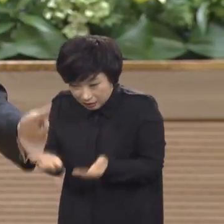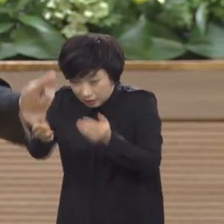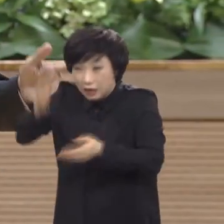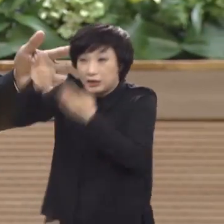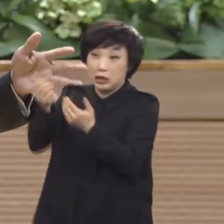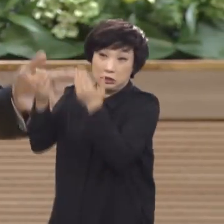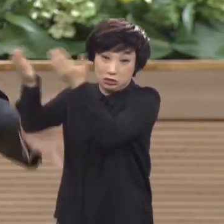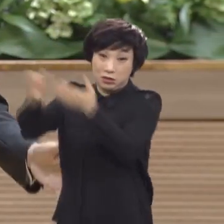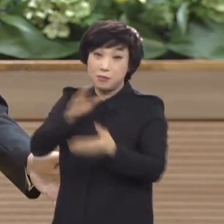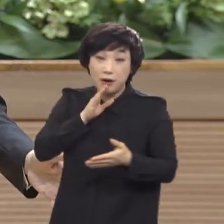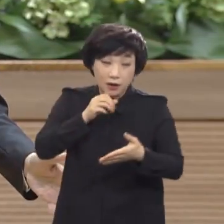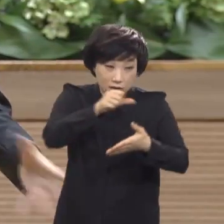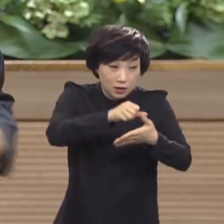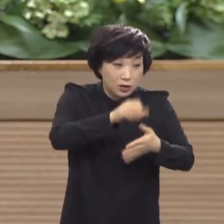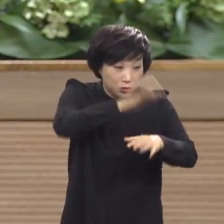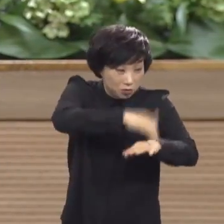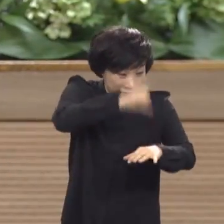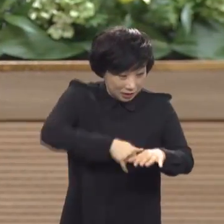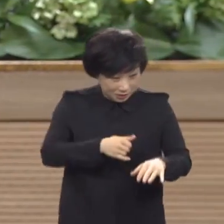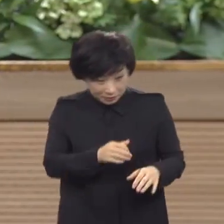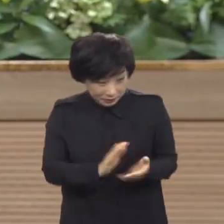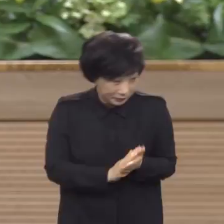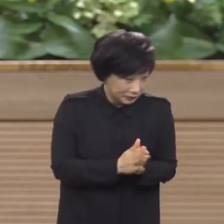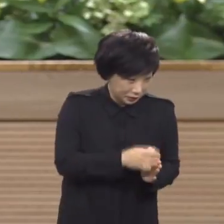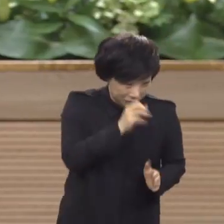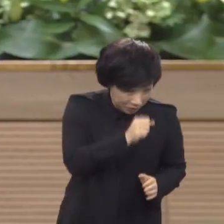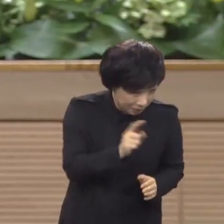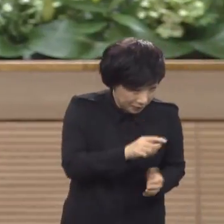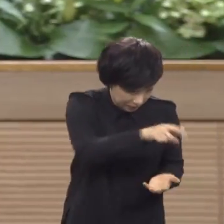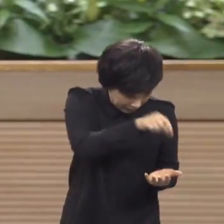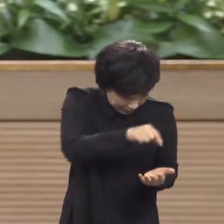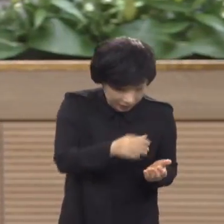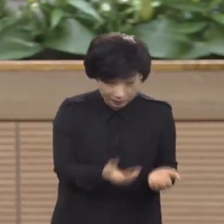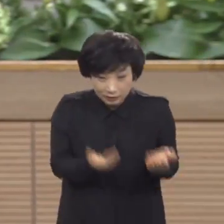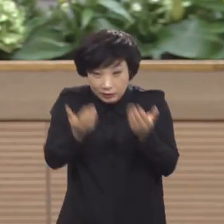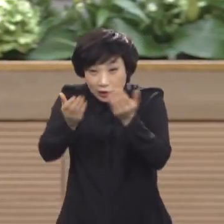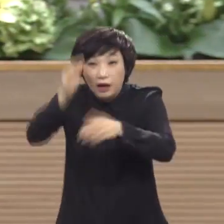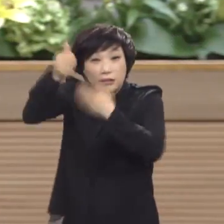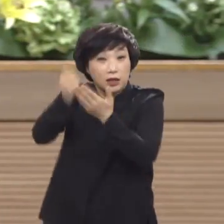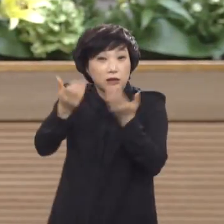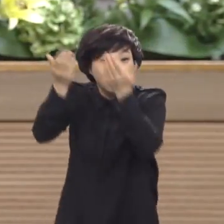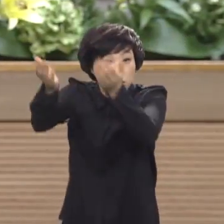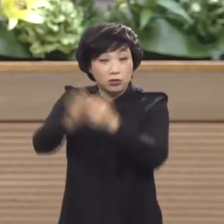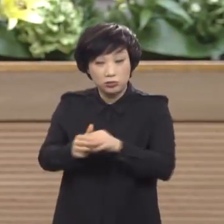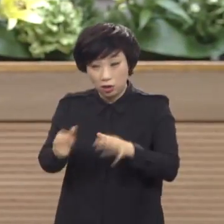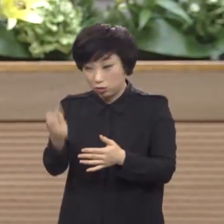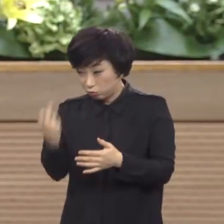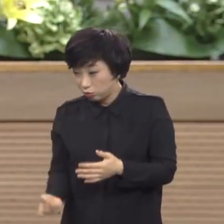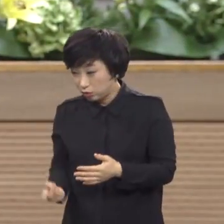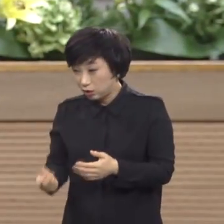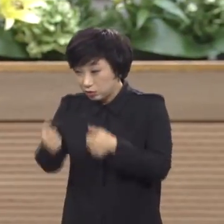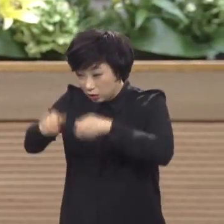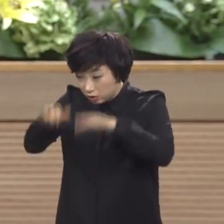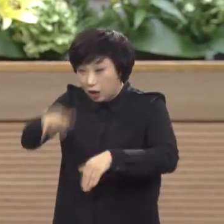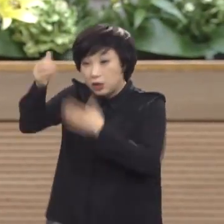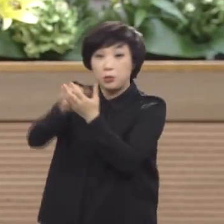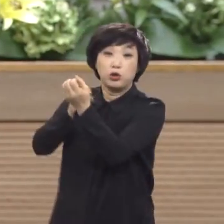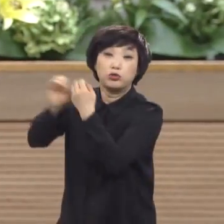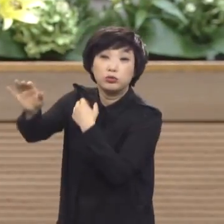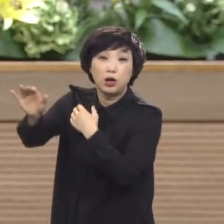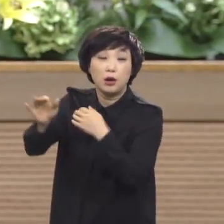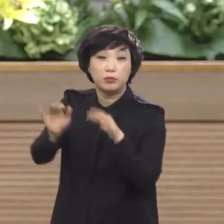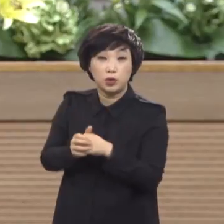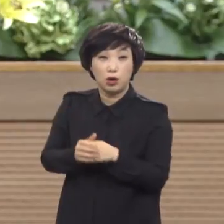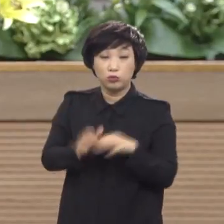농사진 것을 갖다 좋은 걸로 드렸는데, 자기 아우의 제사는 받았어. 나와 하나님과